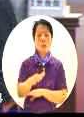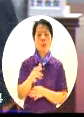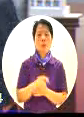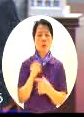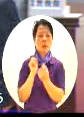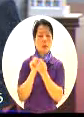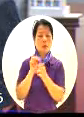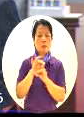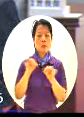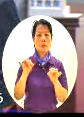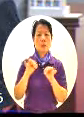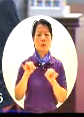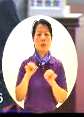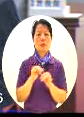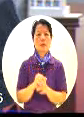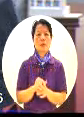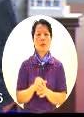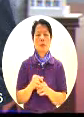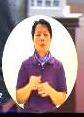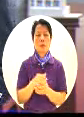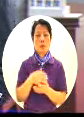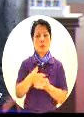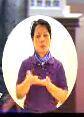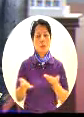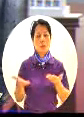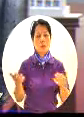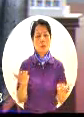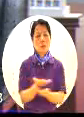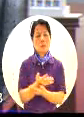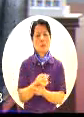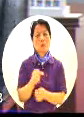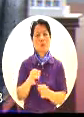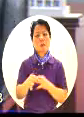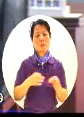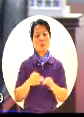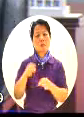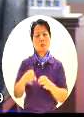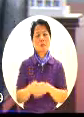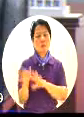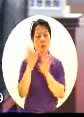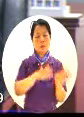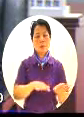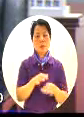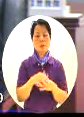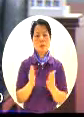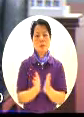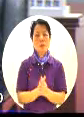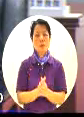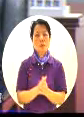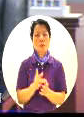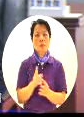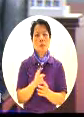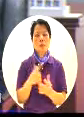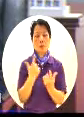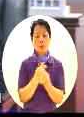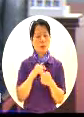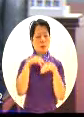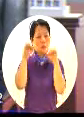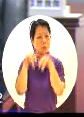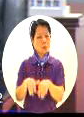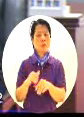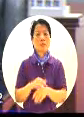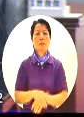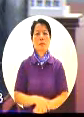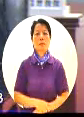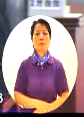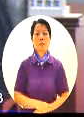咱整个土地的交易的状况哈，也是讲大幅的下滑，大幅的下